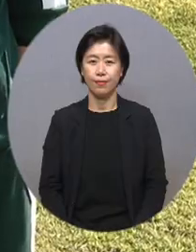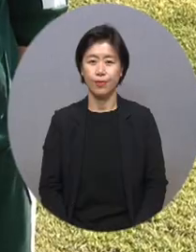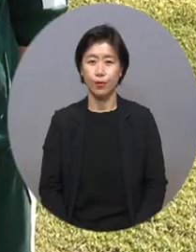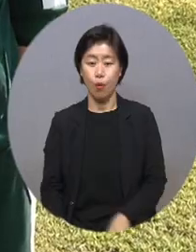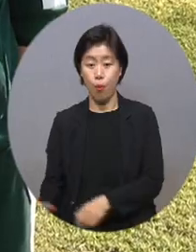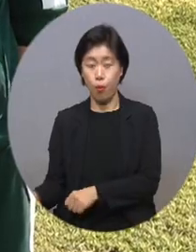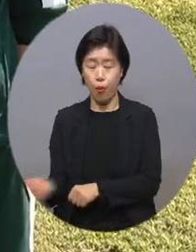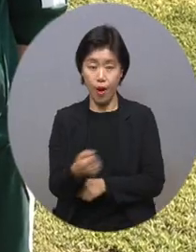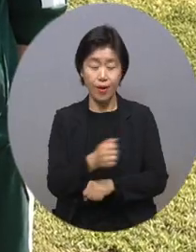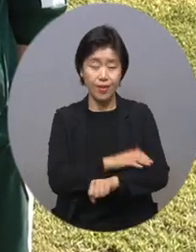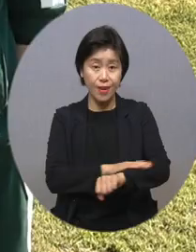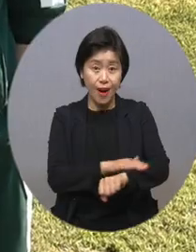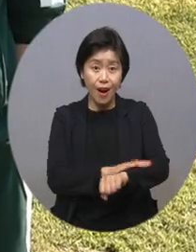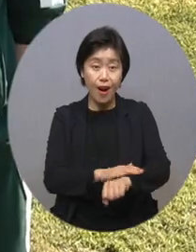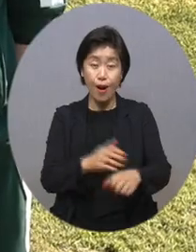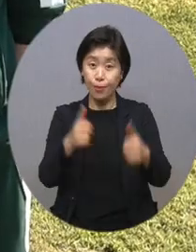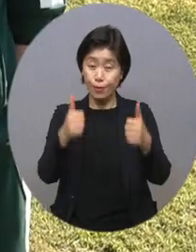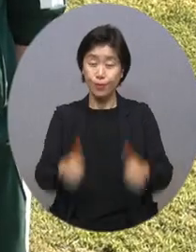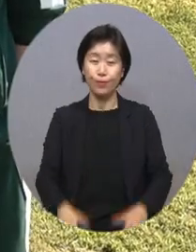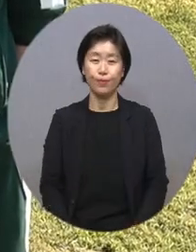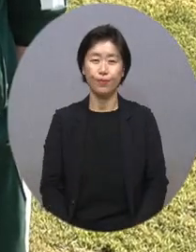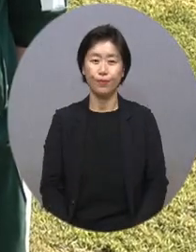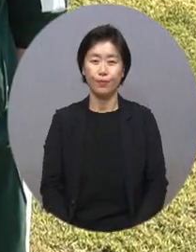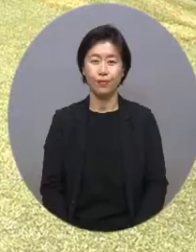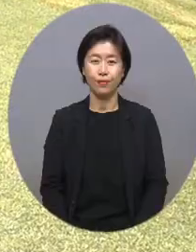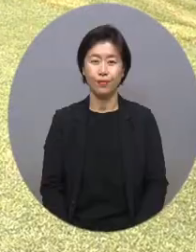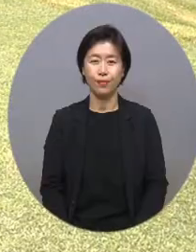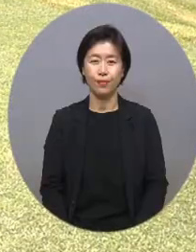굿샷. 우와. 나이샷. 굿샷. 오.